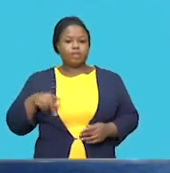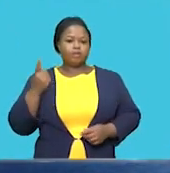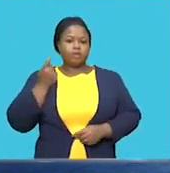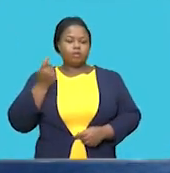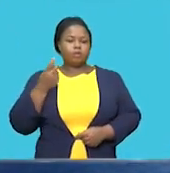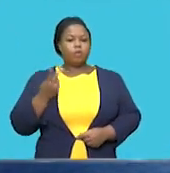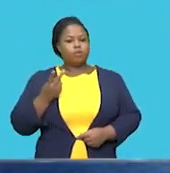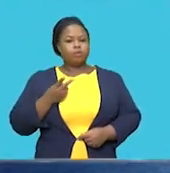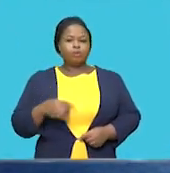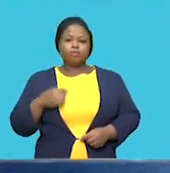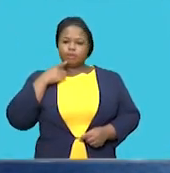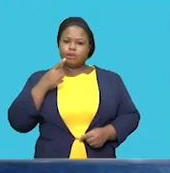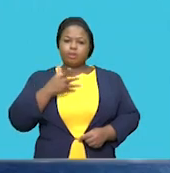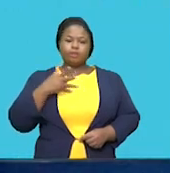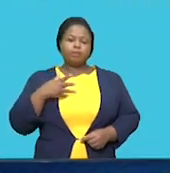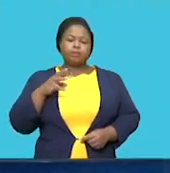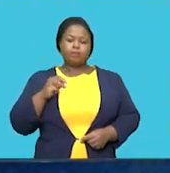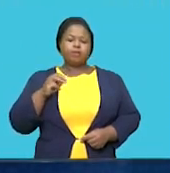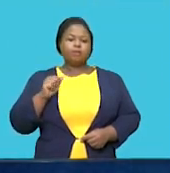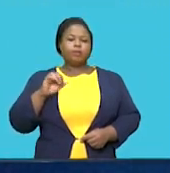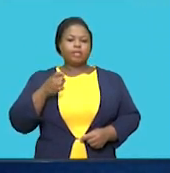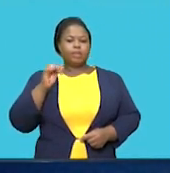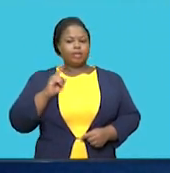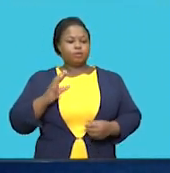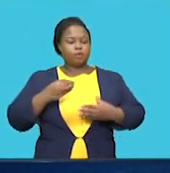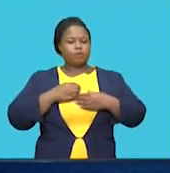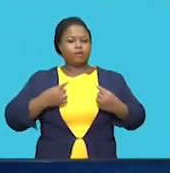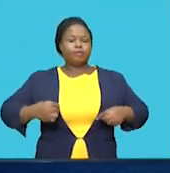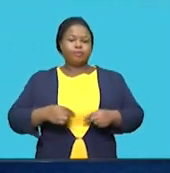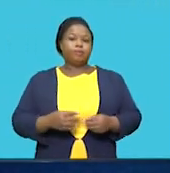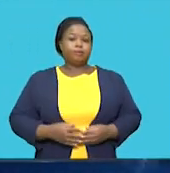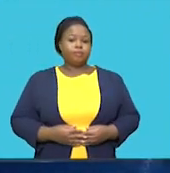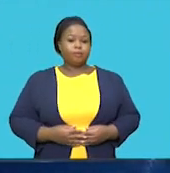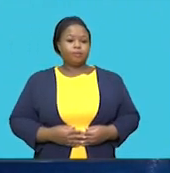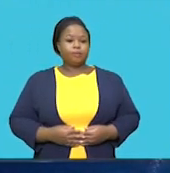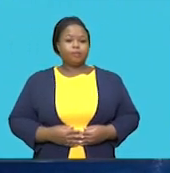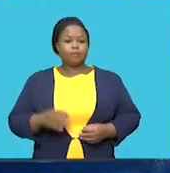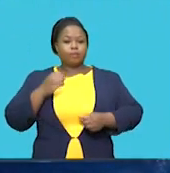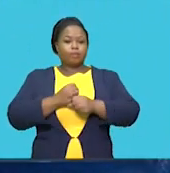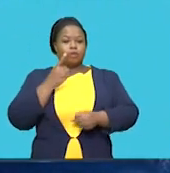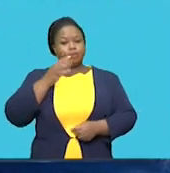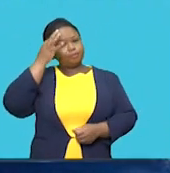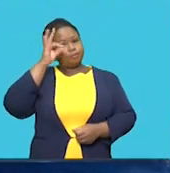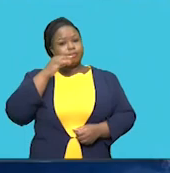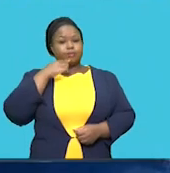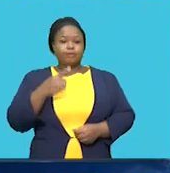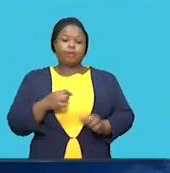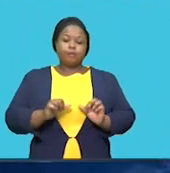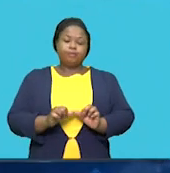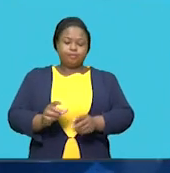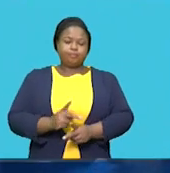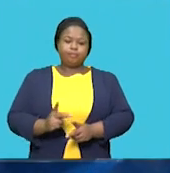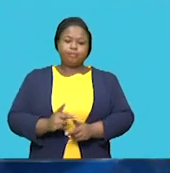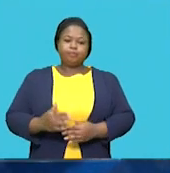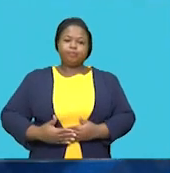should equally say umam Charlotte was one of us. Uhulumente wephondo uthi ukuya phambili kwezinye zentlelo